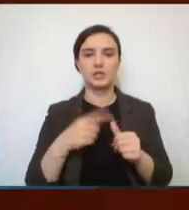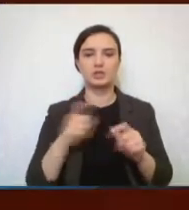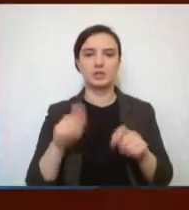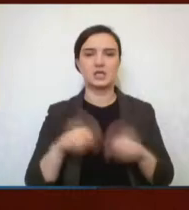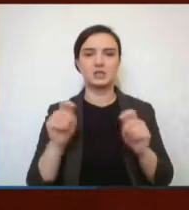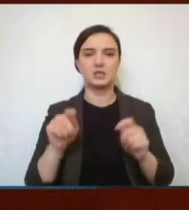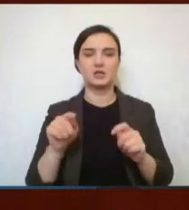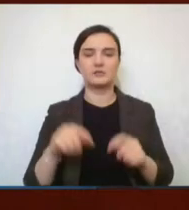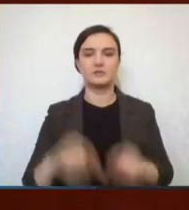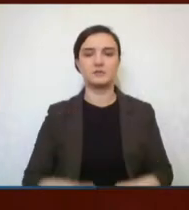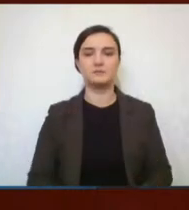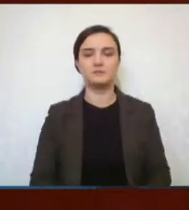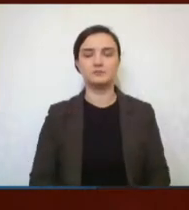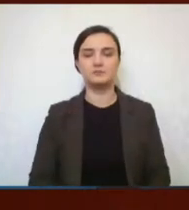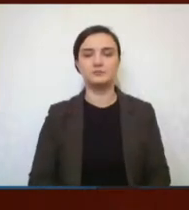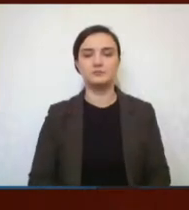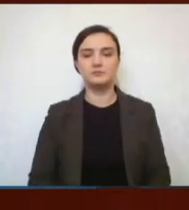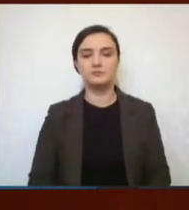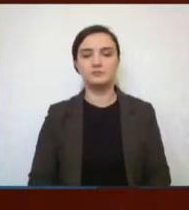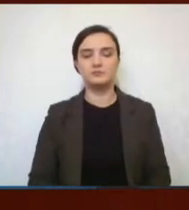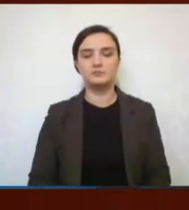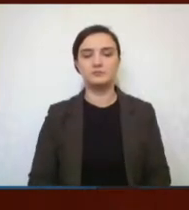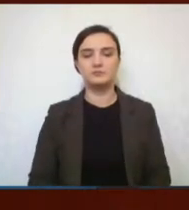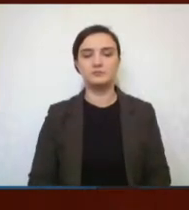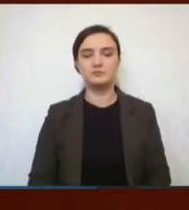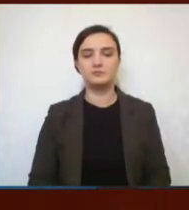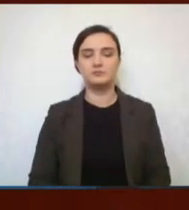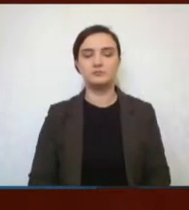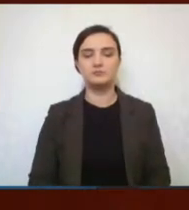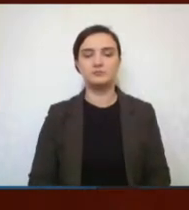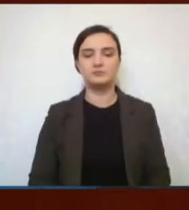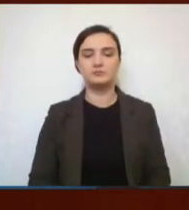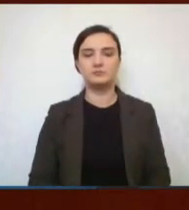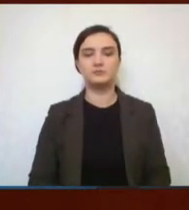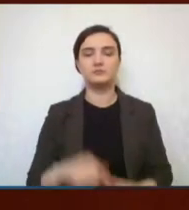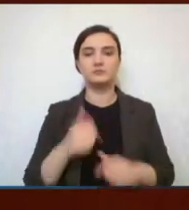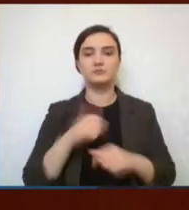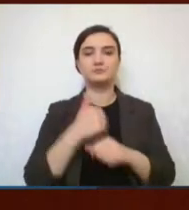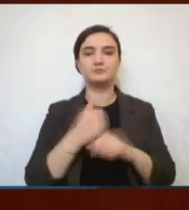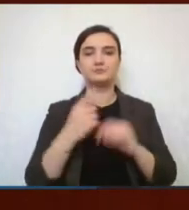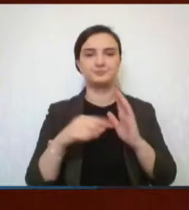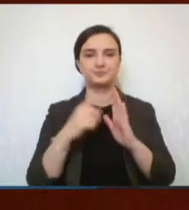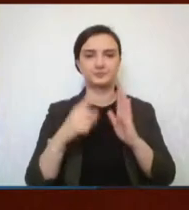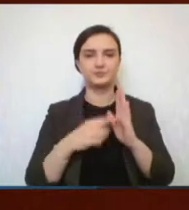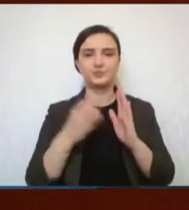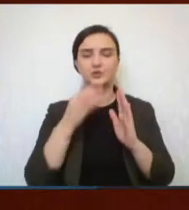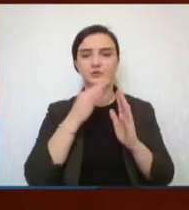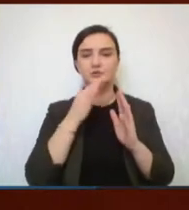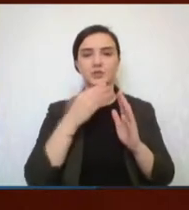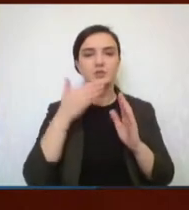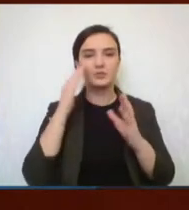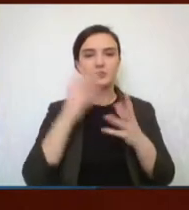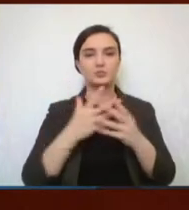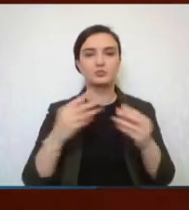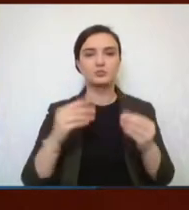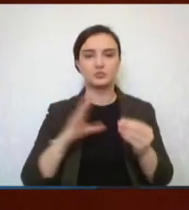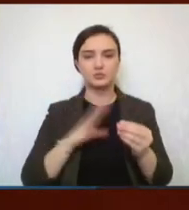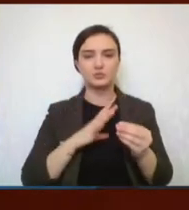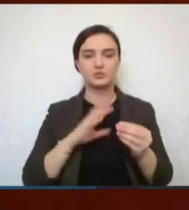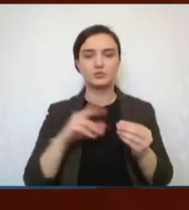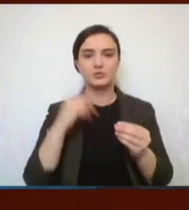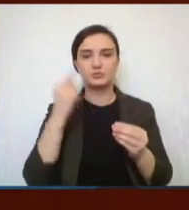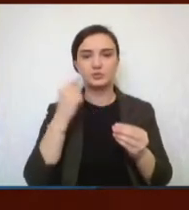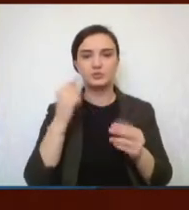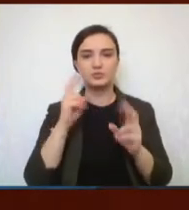უპირობო ავტორიტეტის ატეთას დაკარგავს მაგრამ აი ახლა მთავარი საკითხი რომელიც ჯერ კიდევ გაზაფხულზე წამოიჭრა და ფსიქოლოგიურ თვალსაზრისით